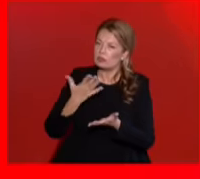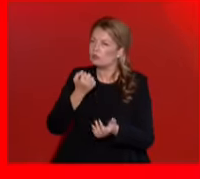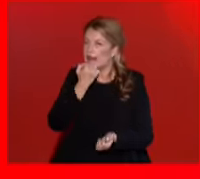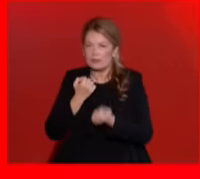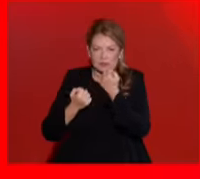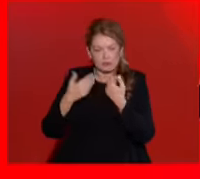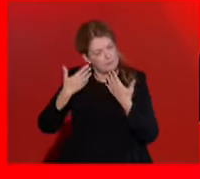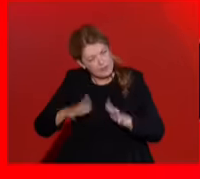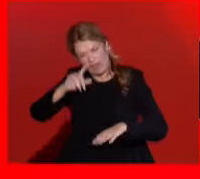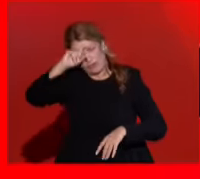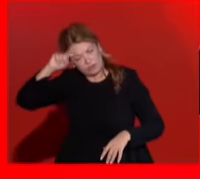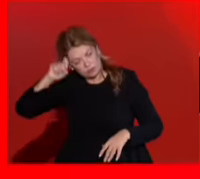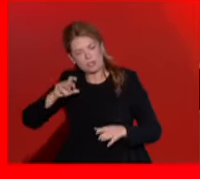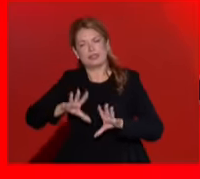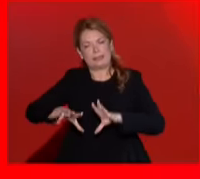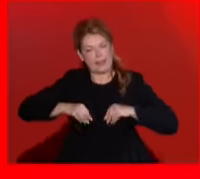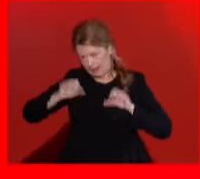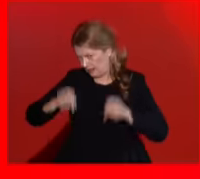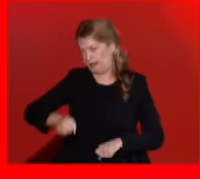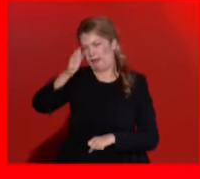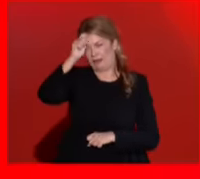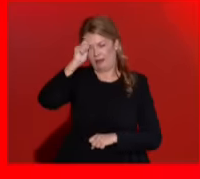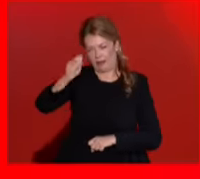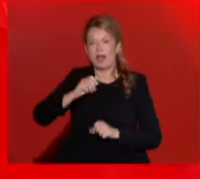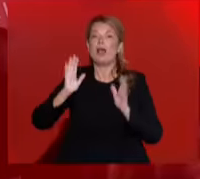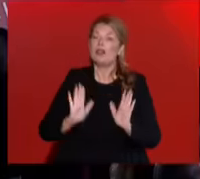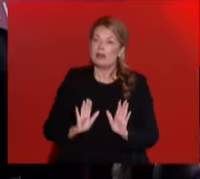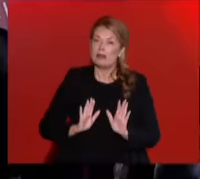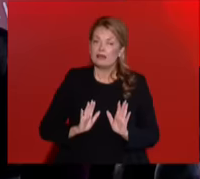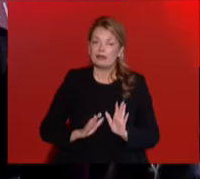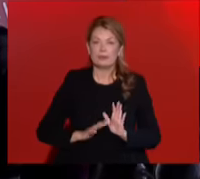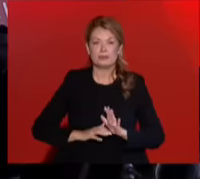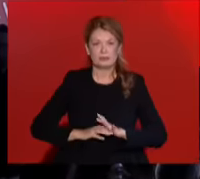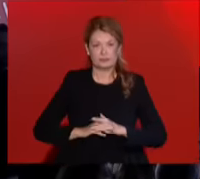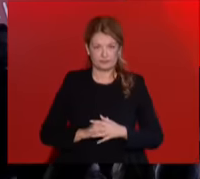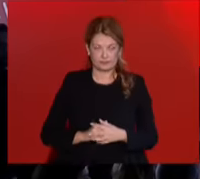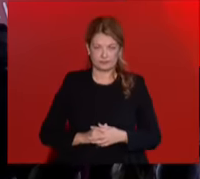που έρχονται.